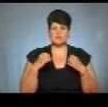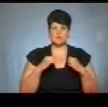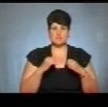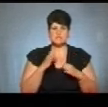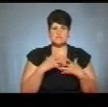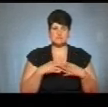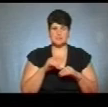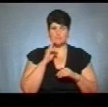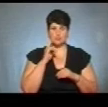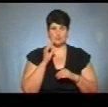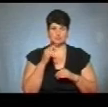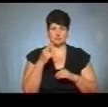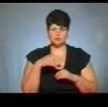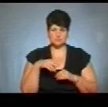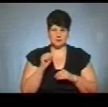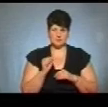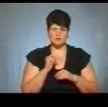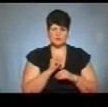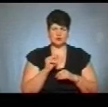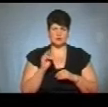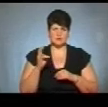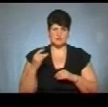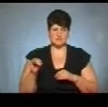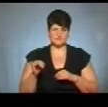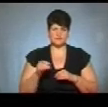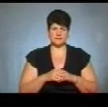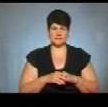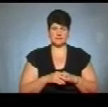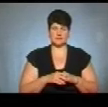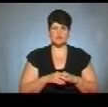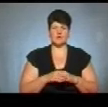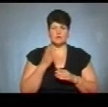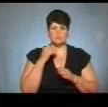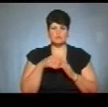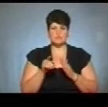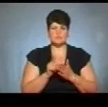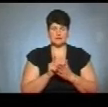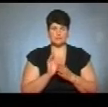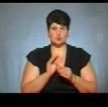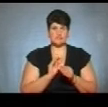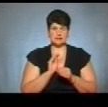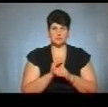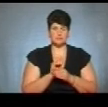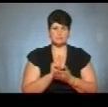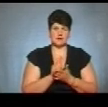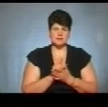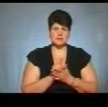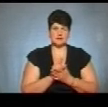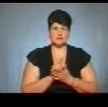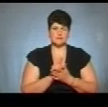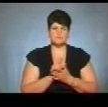сім'ї та молоді облдержадміністрації Ігор Чорний. Крім того, коли вже там будуть на пенсії, там буде надбавка до